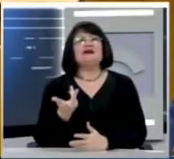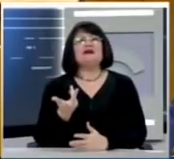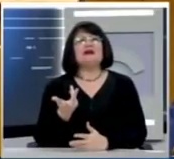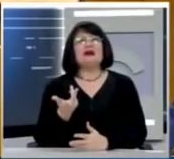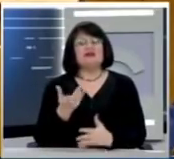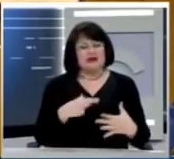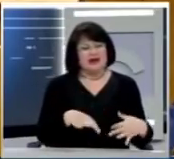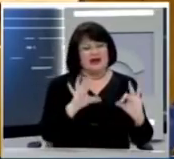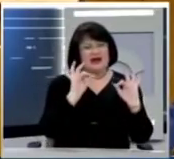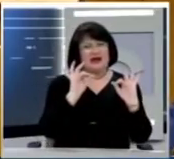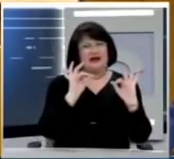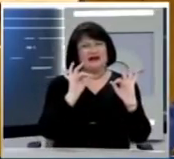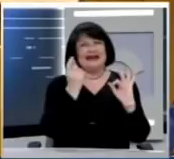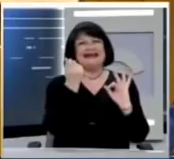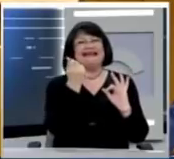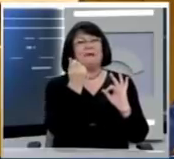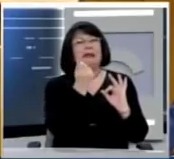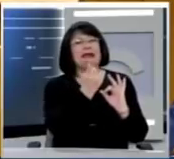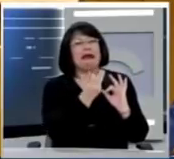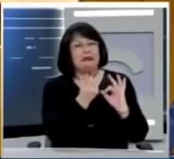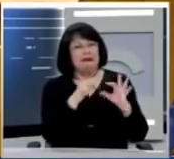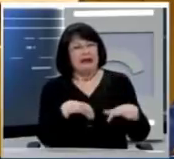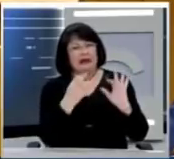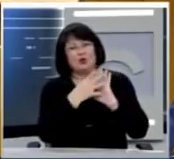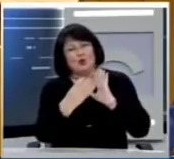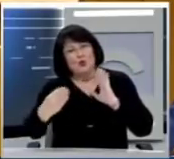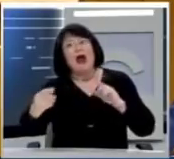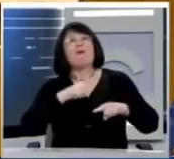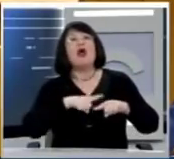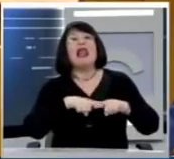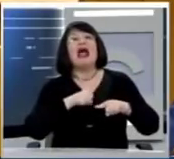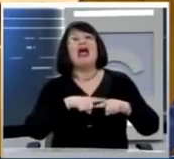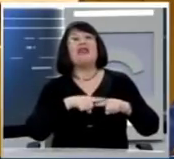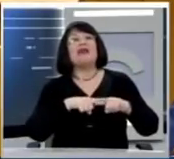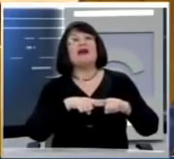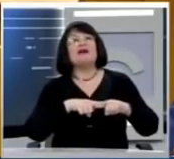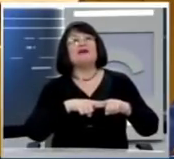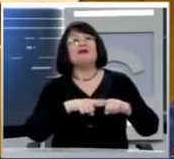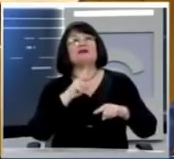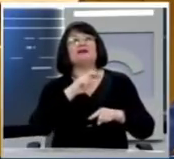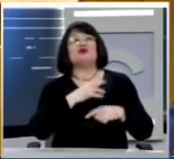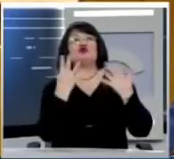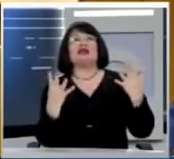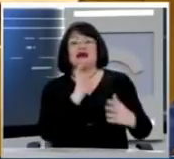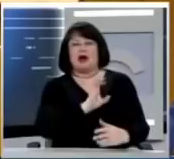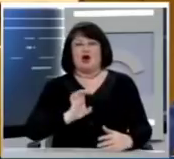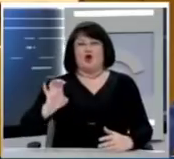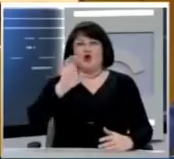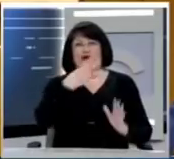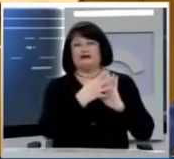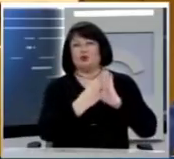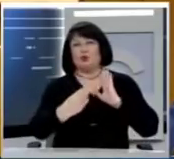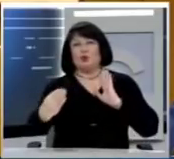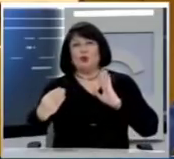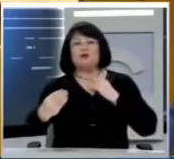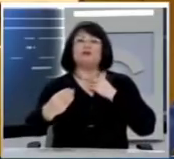αναφοράς. Έπαιρναν δηλαδή τιμή από εμάς σε πρώτη φάση 29 χώρες σε όλο τον κόσμο και σε